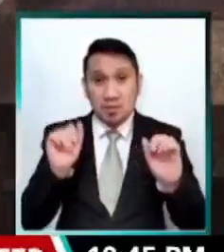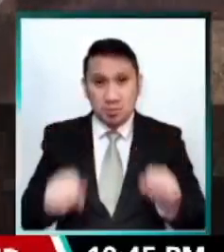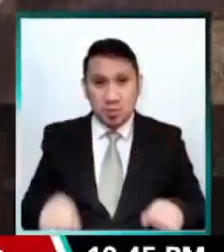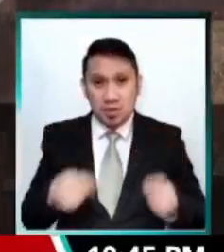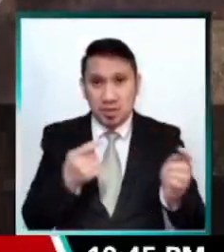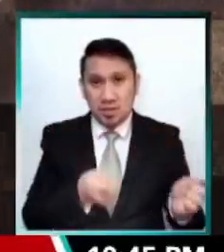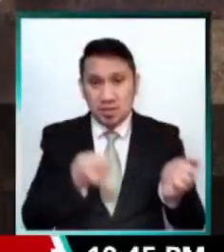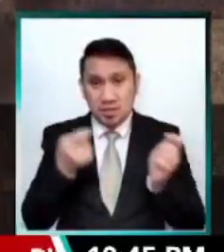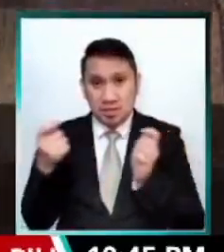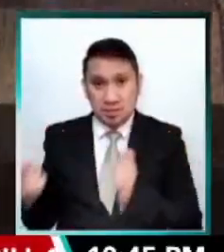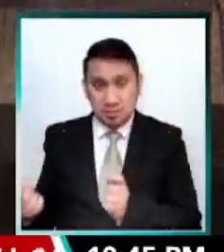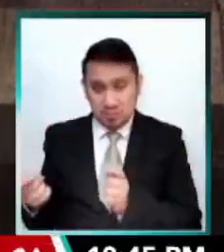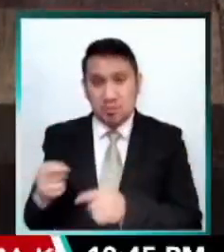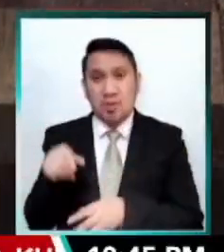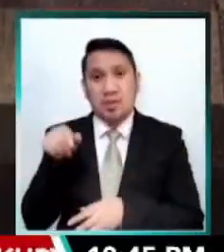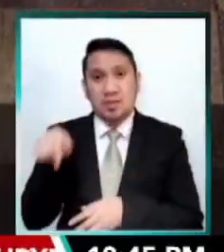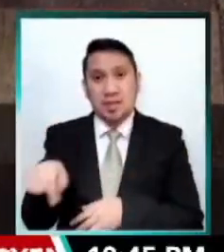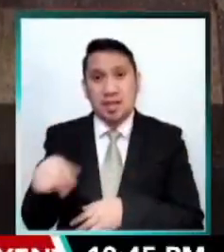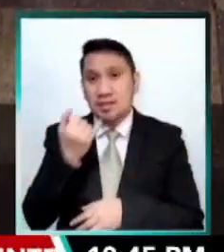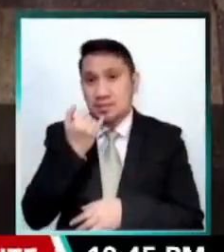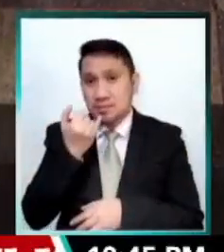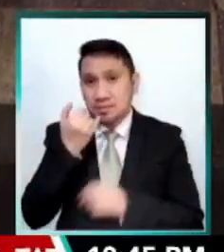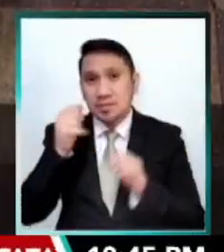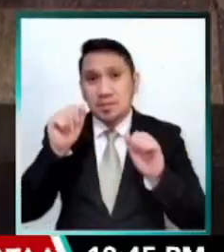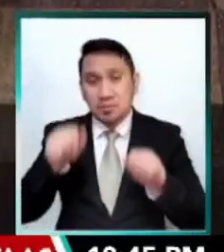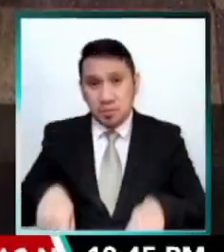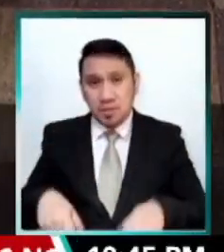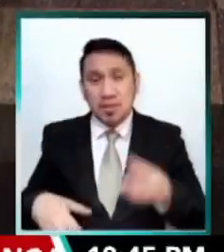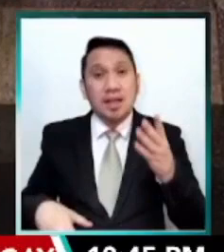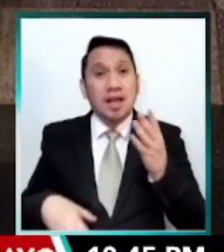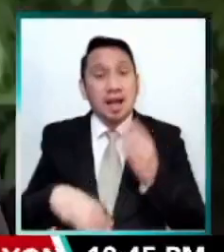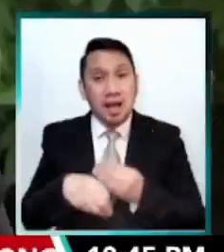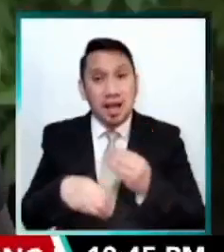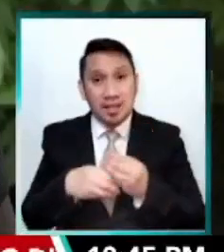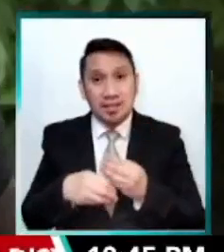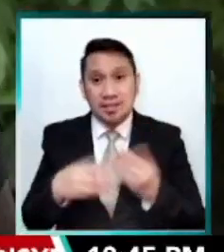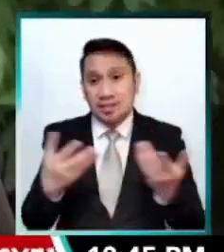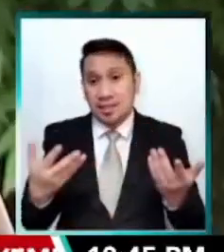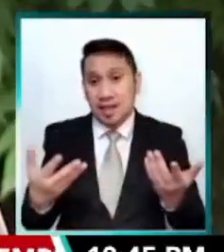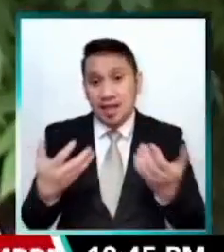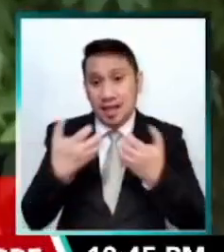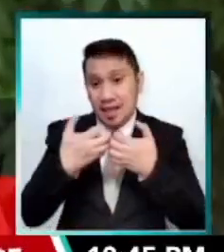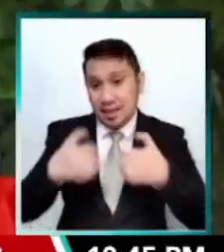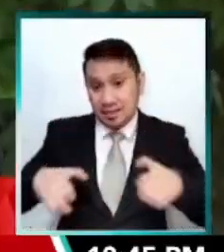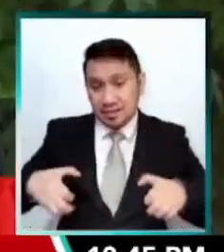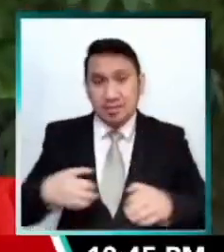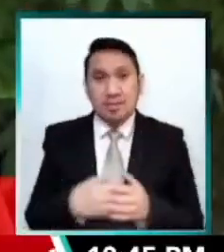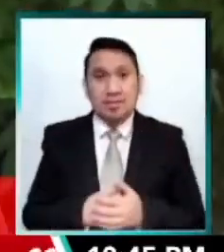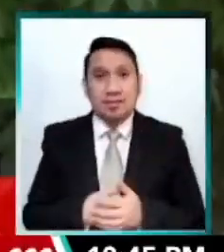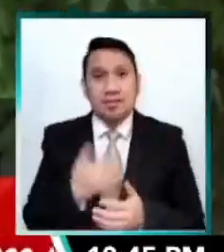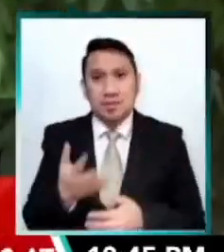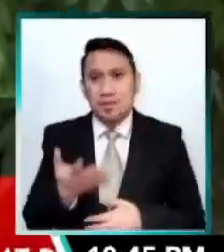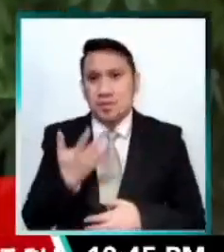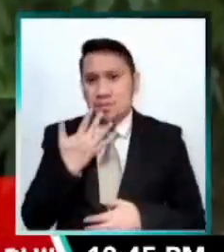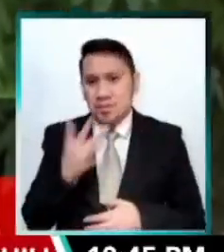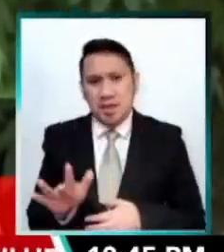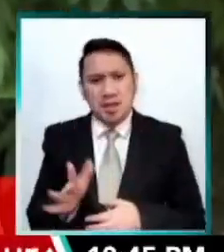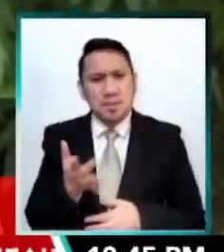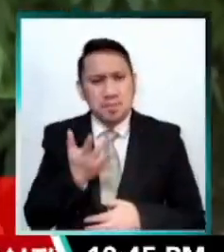pasta at pwede ring dagdagan ng boiled egg. Yung ginawa natin, perfect yun kasi malasa,